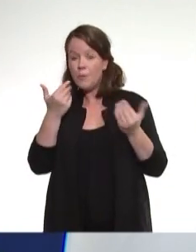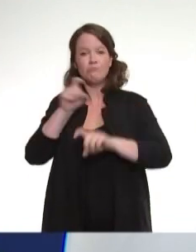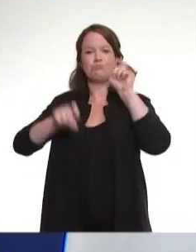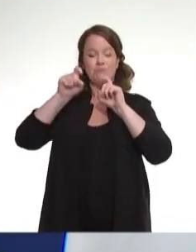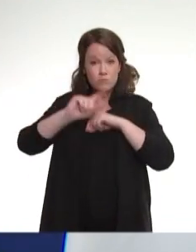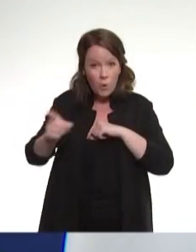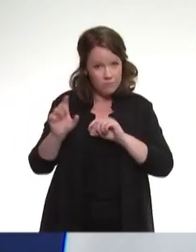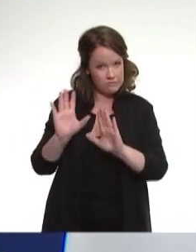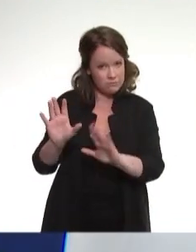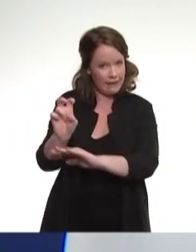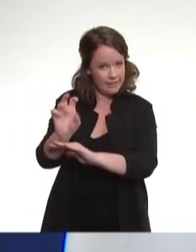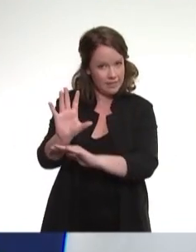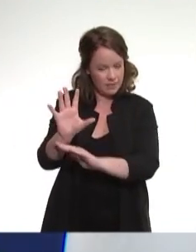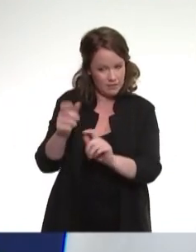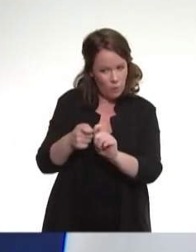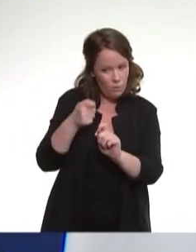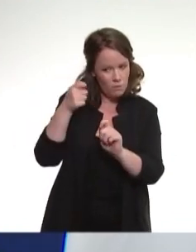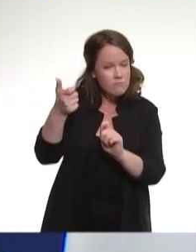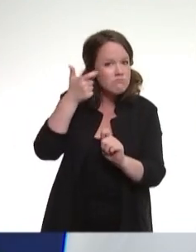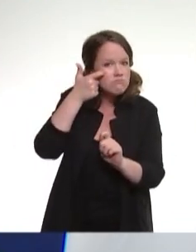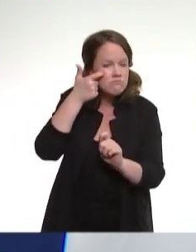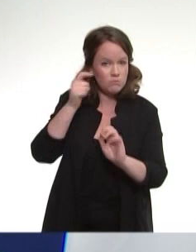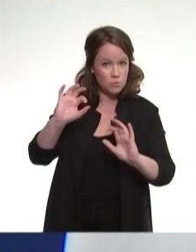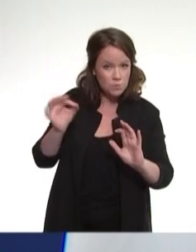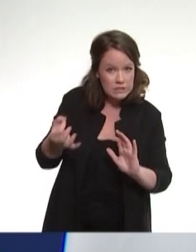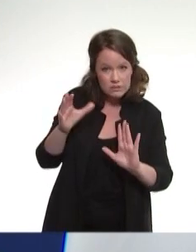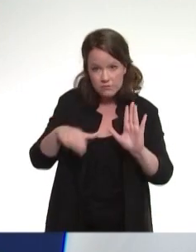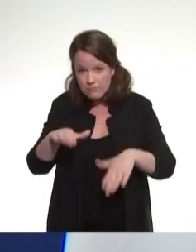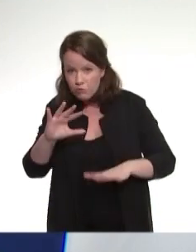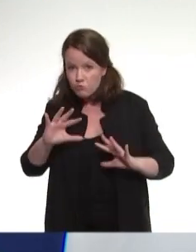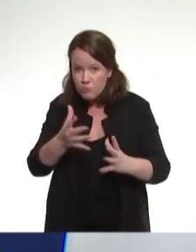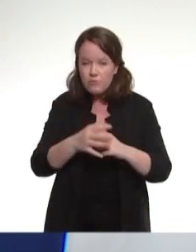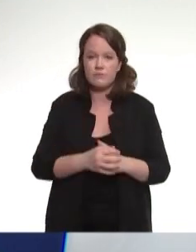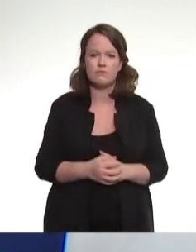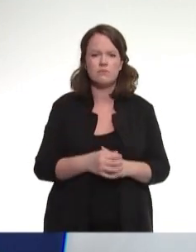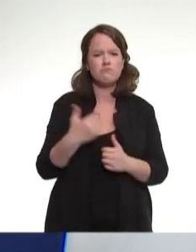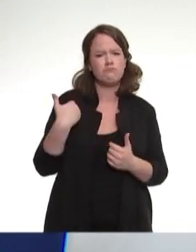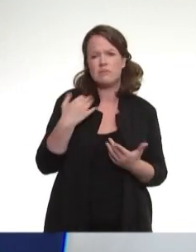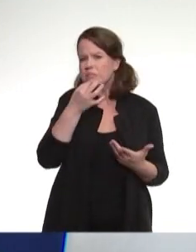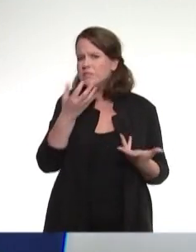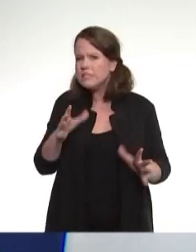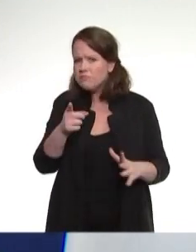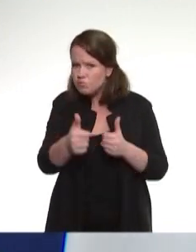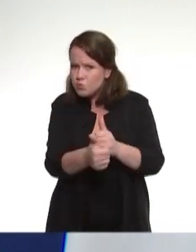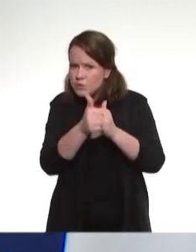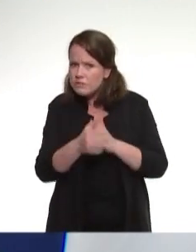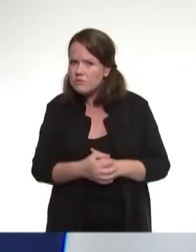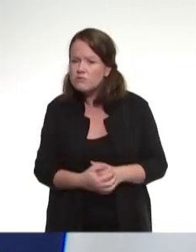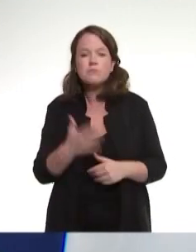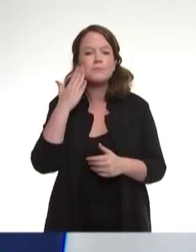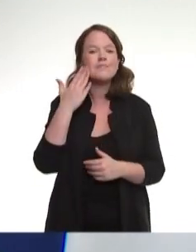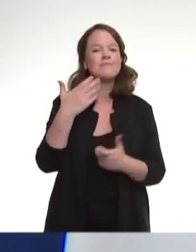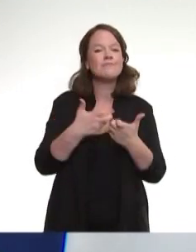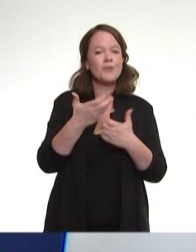il faut le conforter dans la durée et si vous avez suivi tout à l'heure ce que j'expliquais si vous allez si vous êtes allé dans un bar par exemple